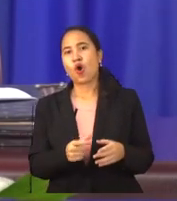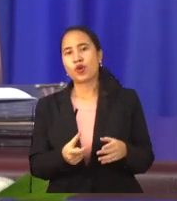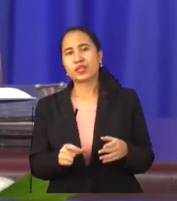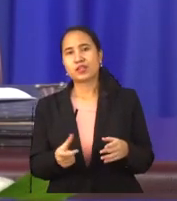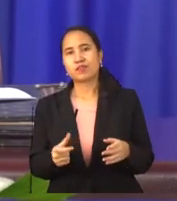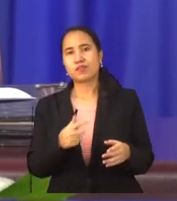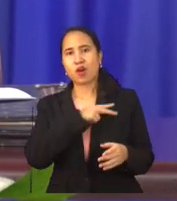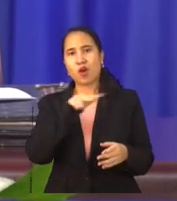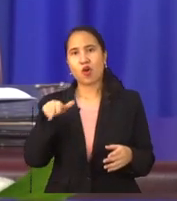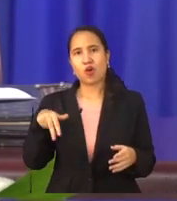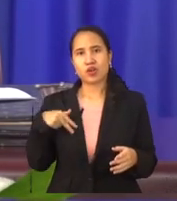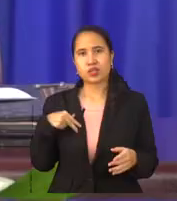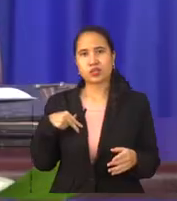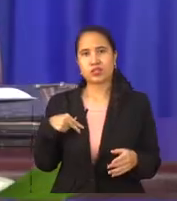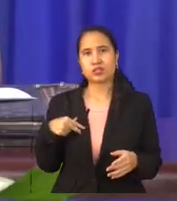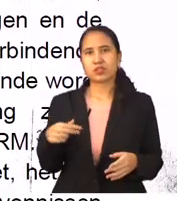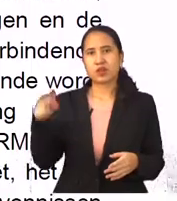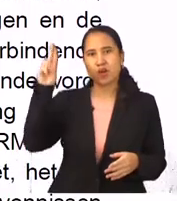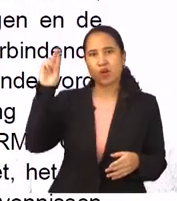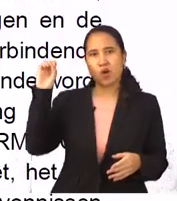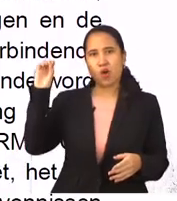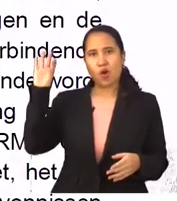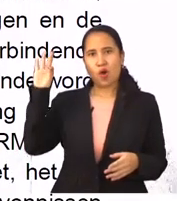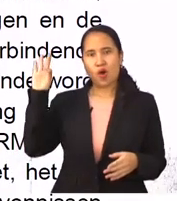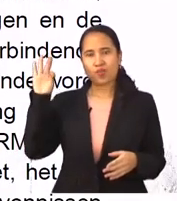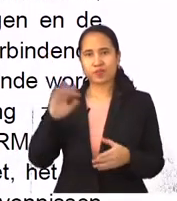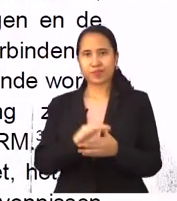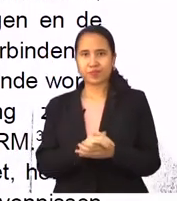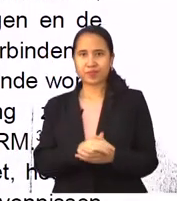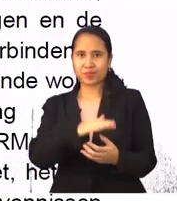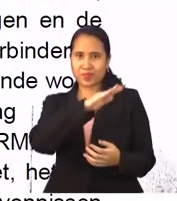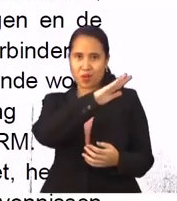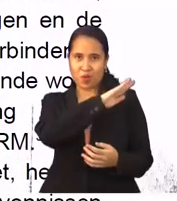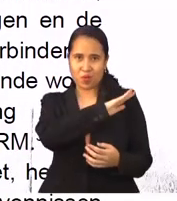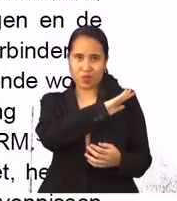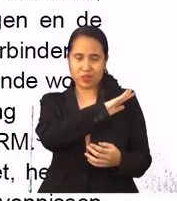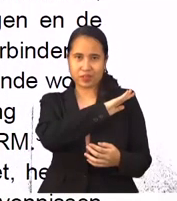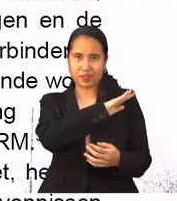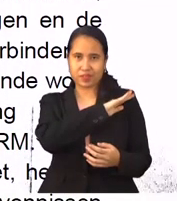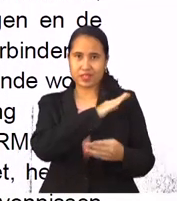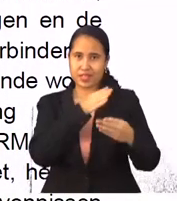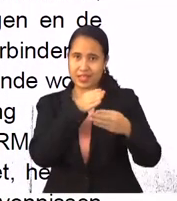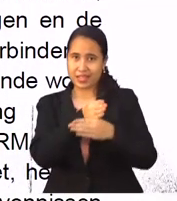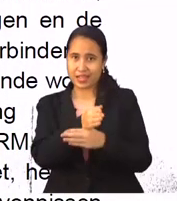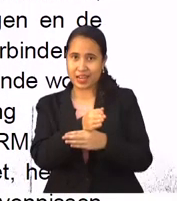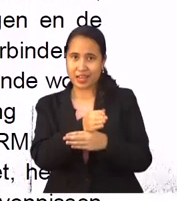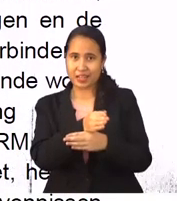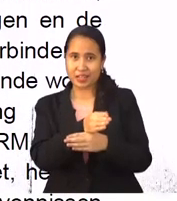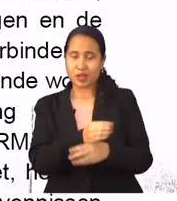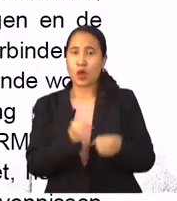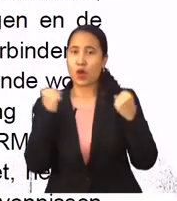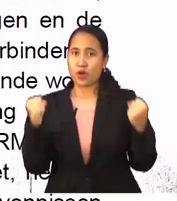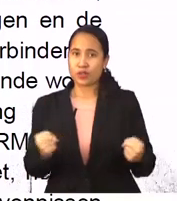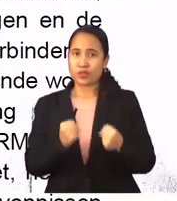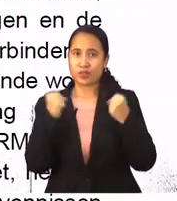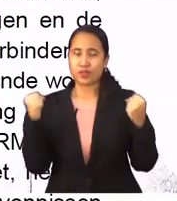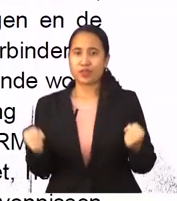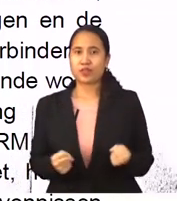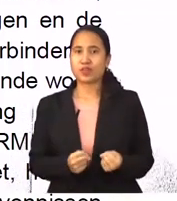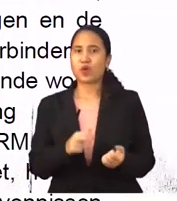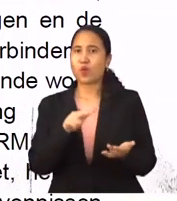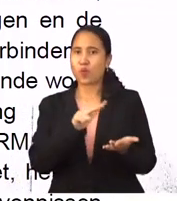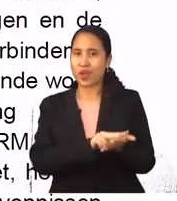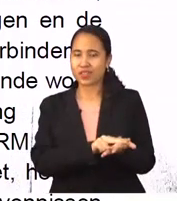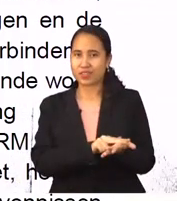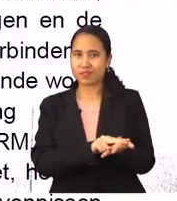onze constitutionele orde. Hetgeen eveneens inhoudt dat door de wetgever bij de uitoefening van haar wetgevende